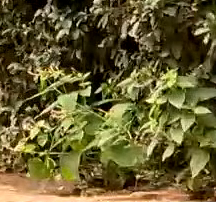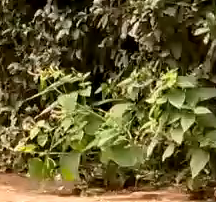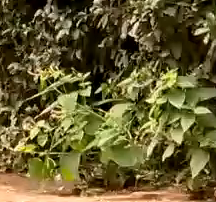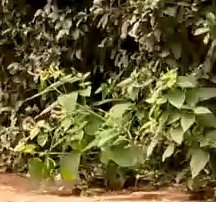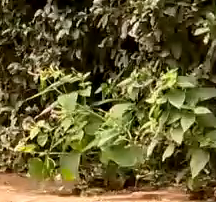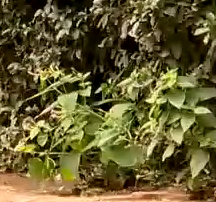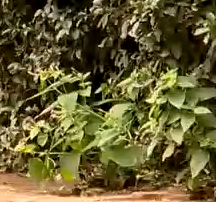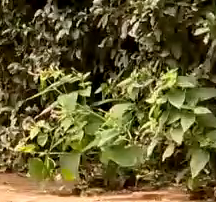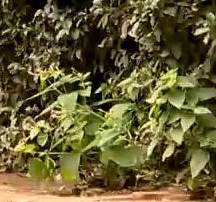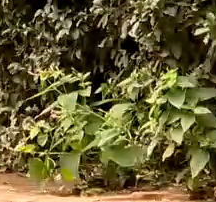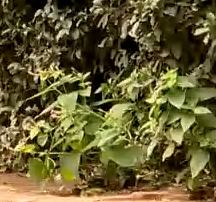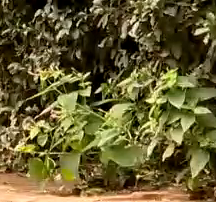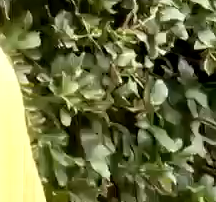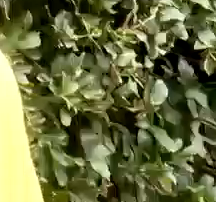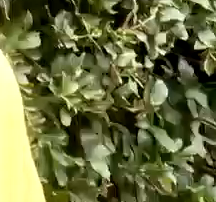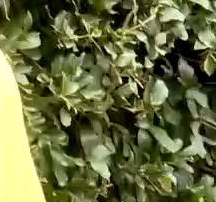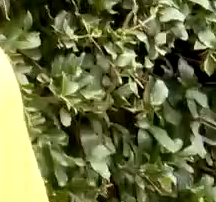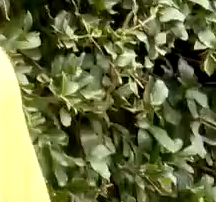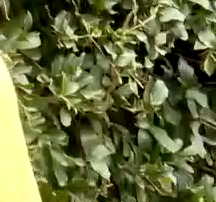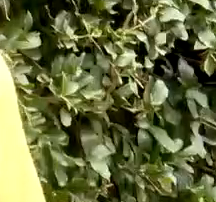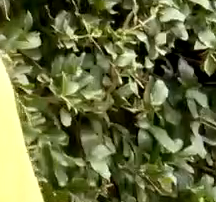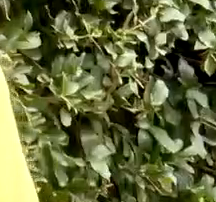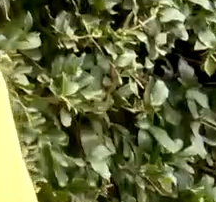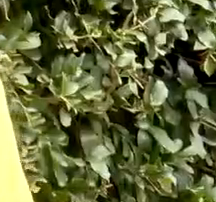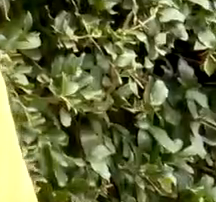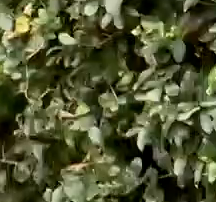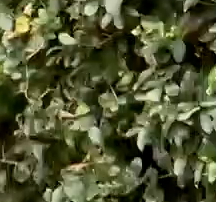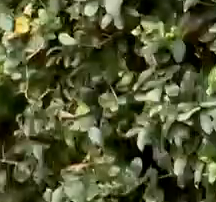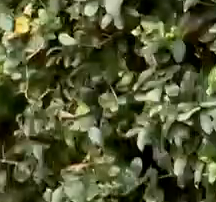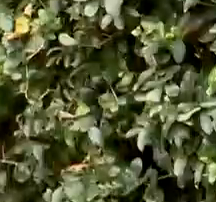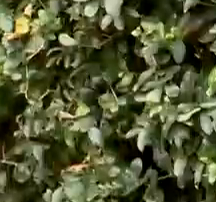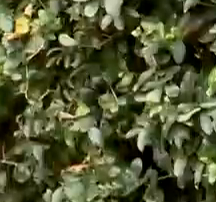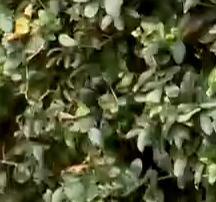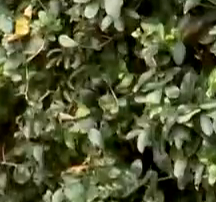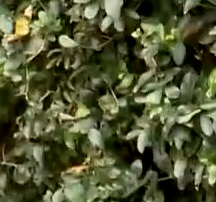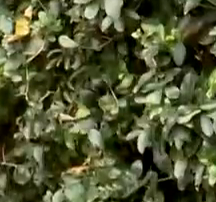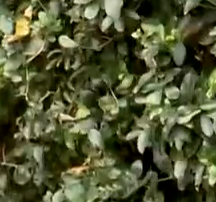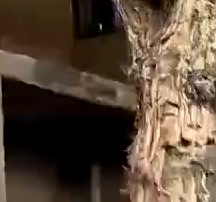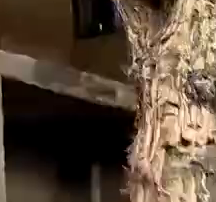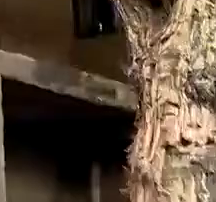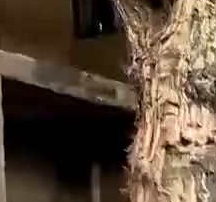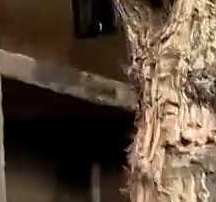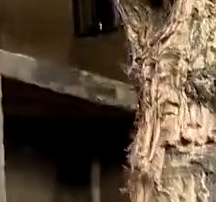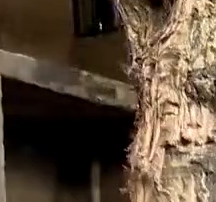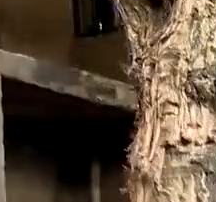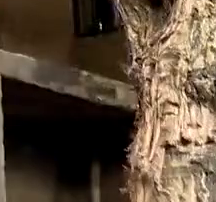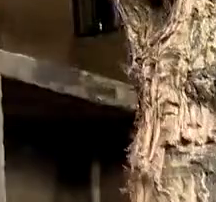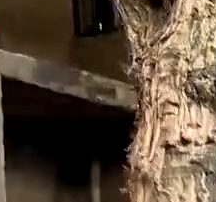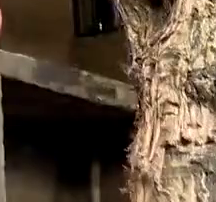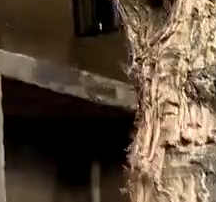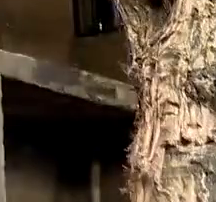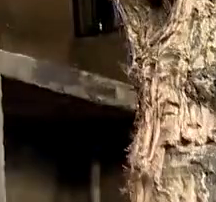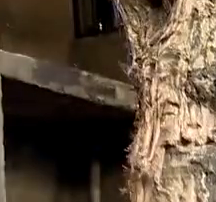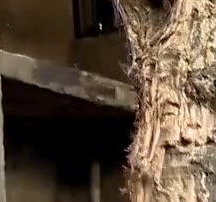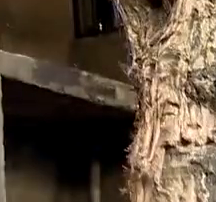Rienda, then your IQ is not functioning. Sitagi china na sitagi.